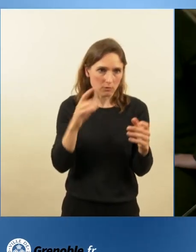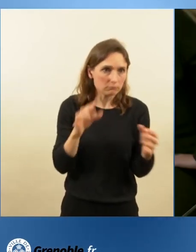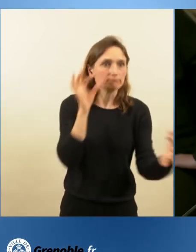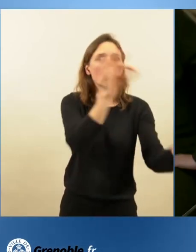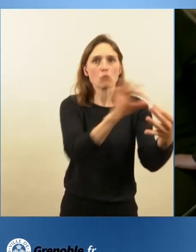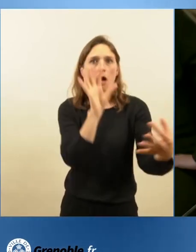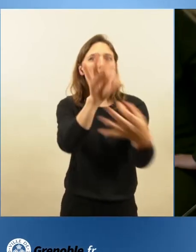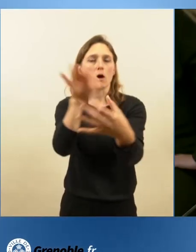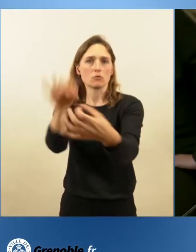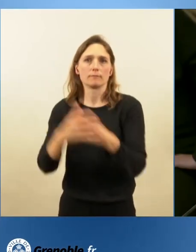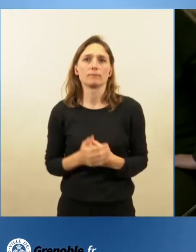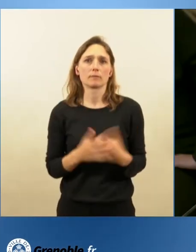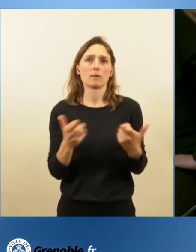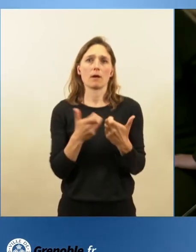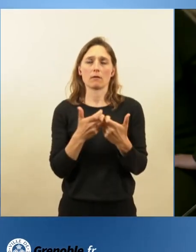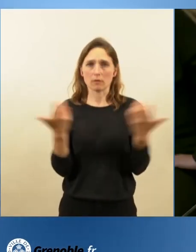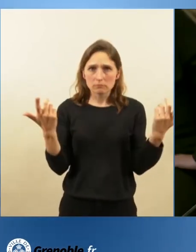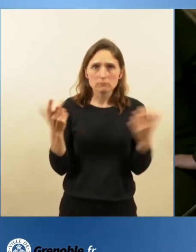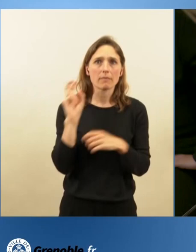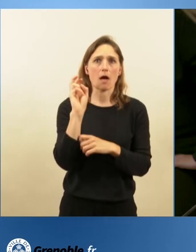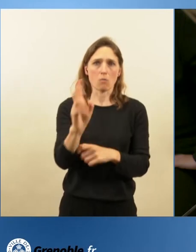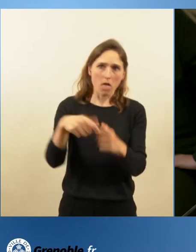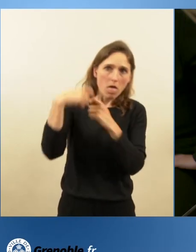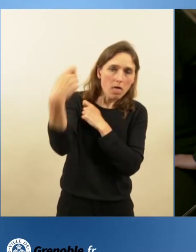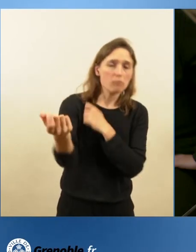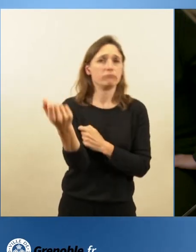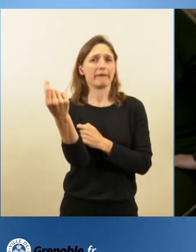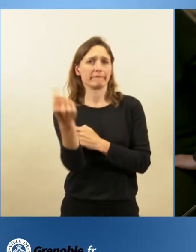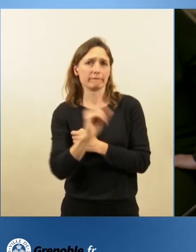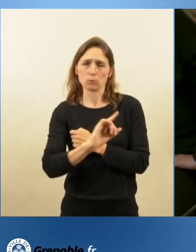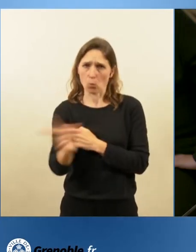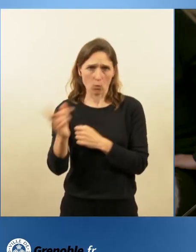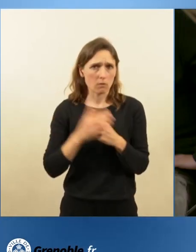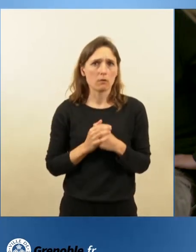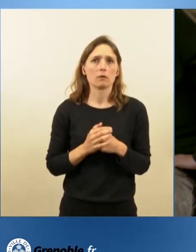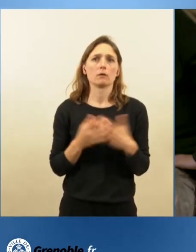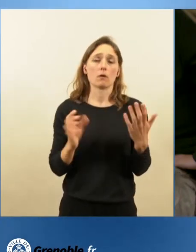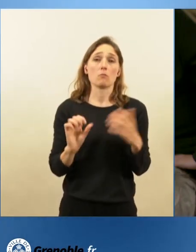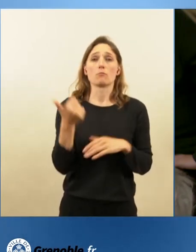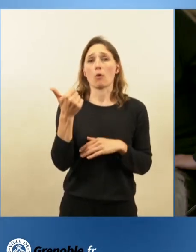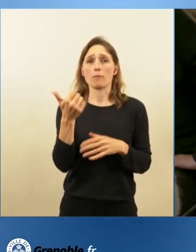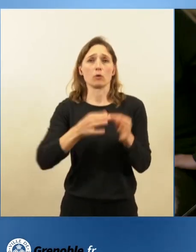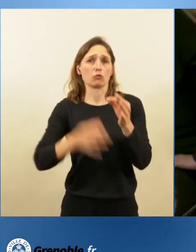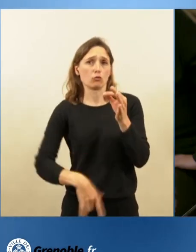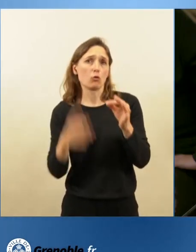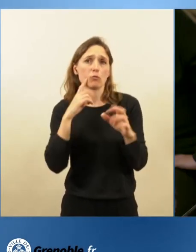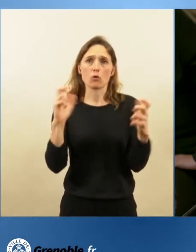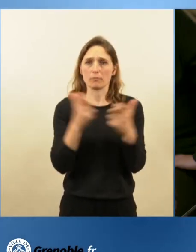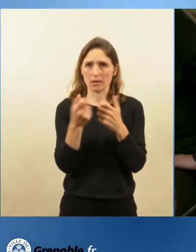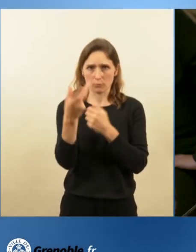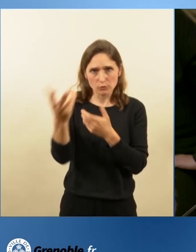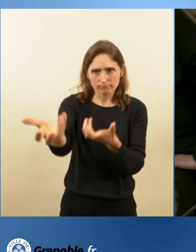où le RER de l'ergr grenobloise ne se feront pas en quelques mois les premières mesures en faveur d'une tarification plus attractive